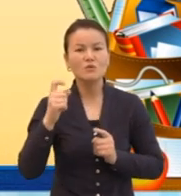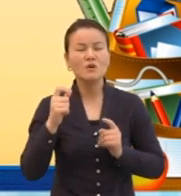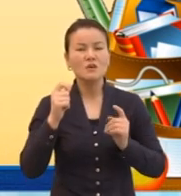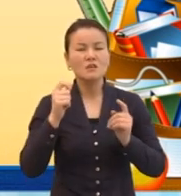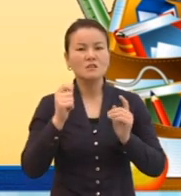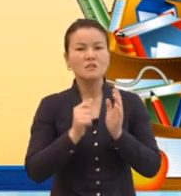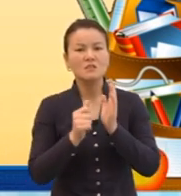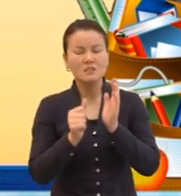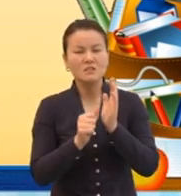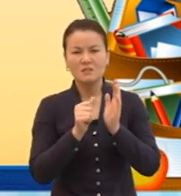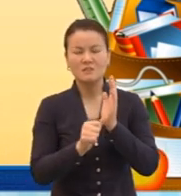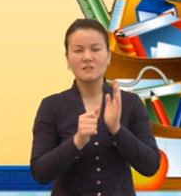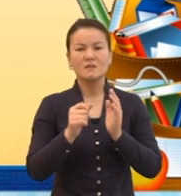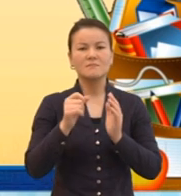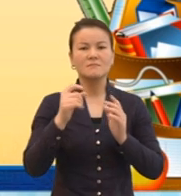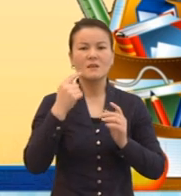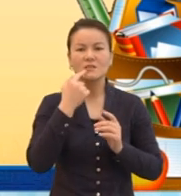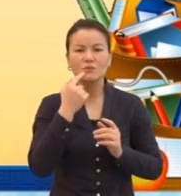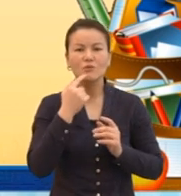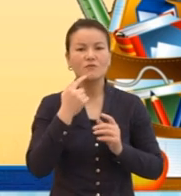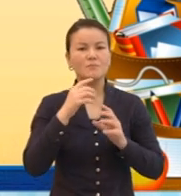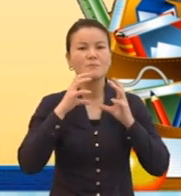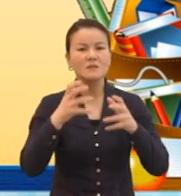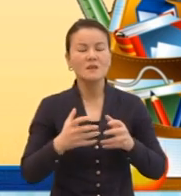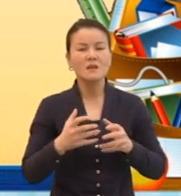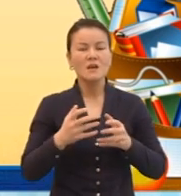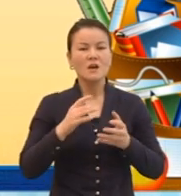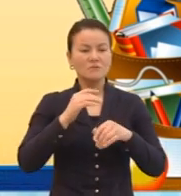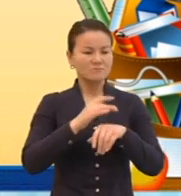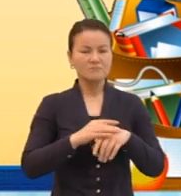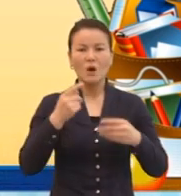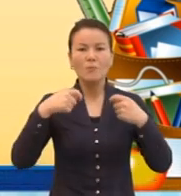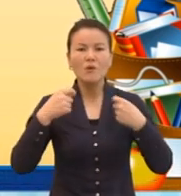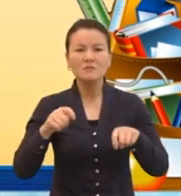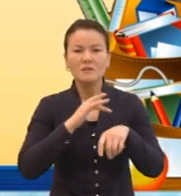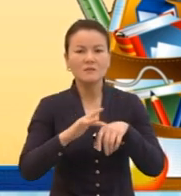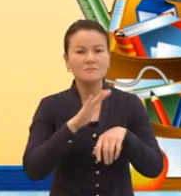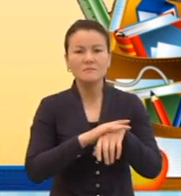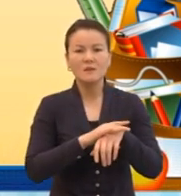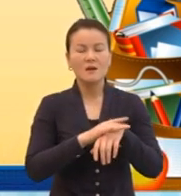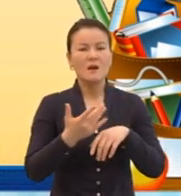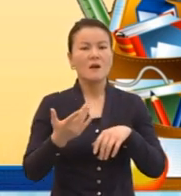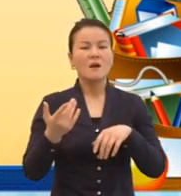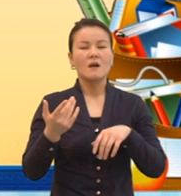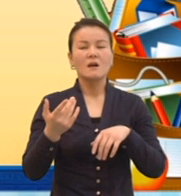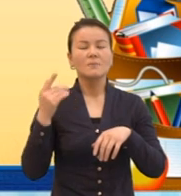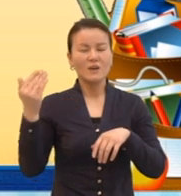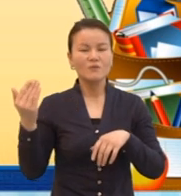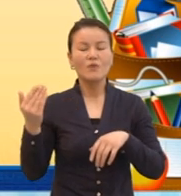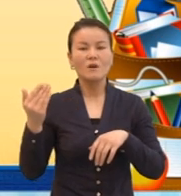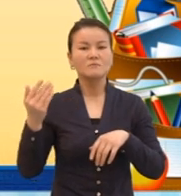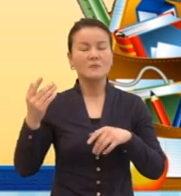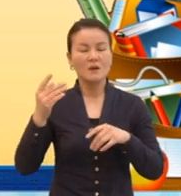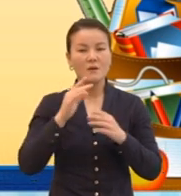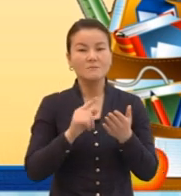языков мира, изданы тиражом более 100 миллионов экземпляров. По его книгам сняты